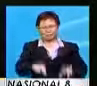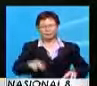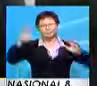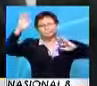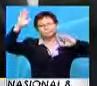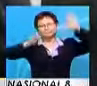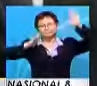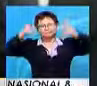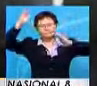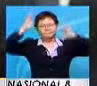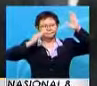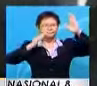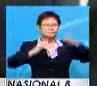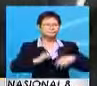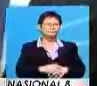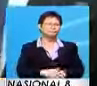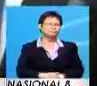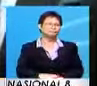Malaysia.